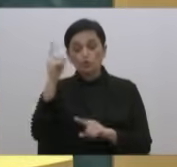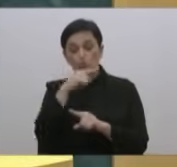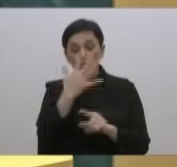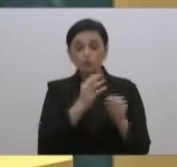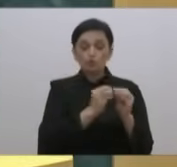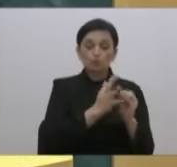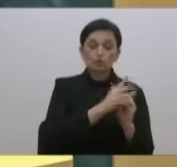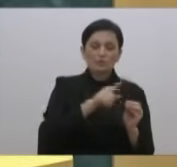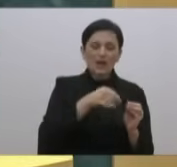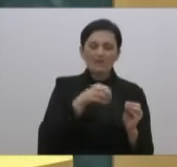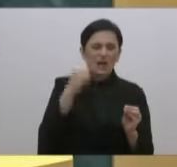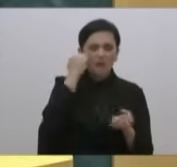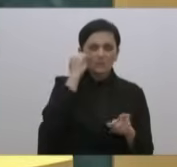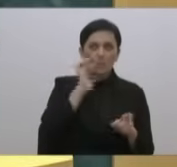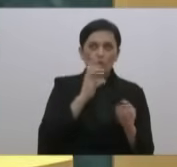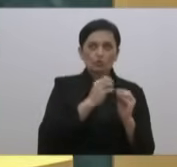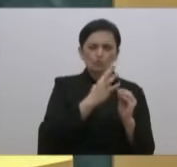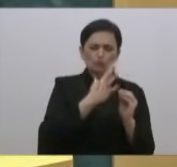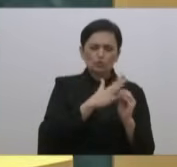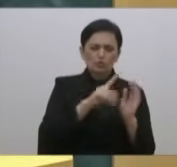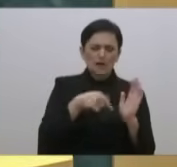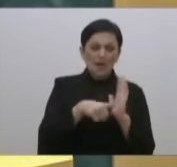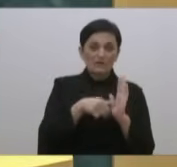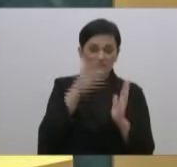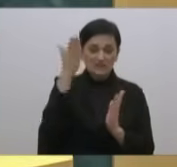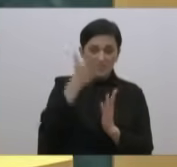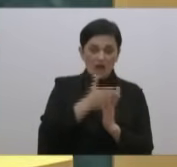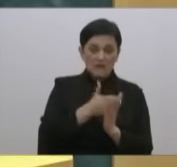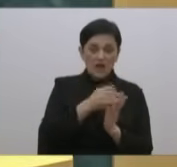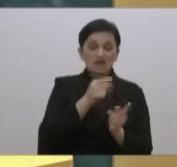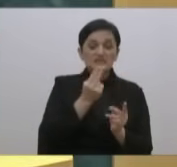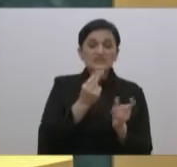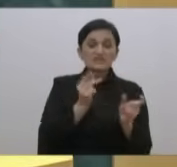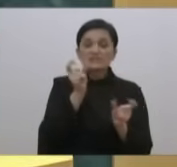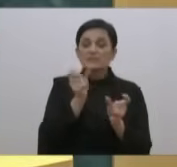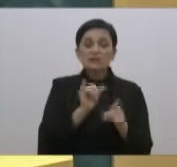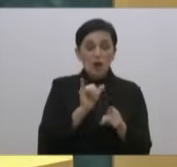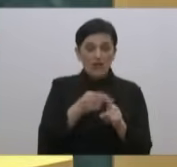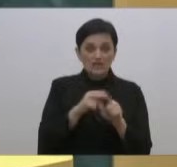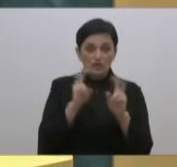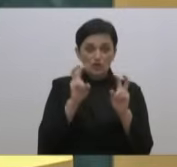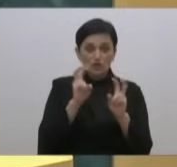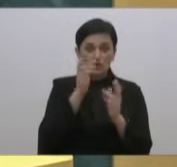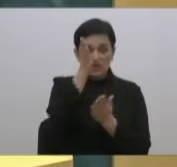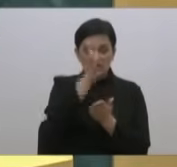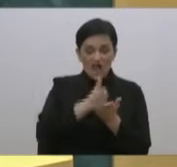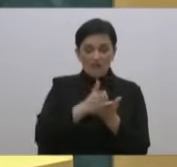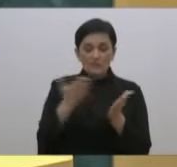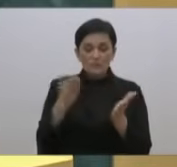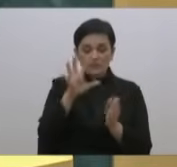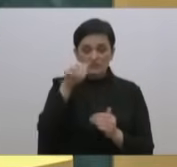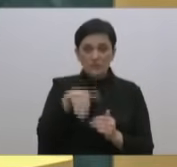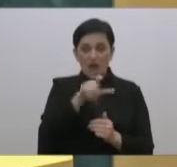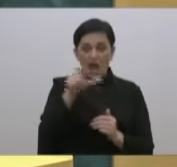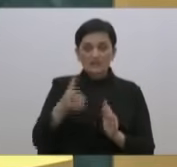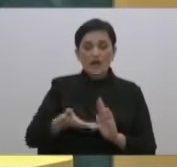თუ 15 მთელი რაღაც, აღარ მახსოვს ზუსტად, 15.6%. თითქმის განახევრდა. ამ ციფრებს რა უყოთ? ეს ციფრები ხო ნიშნავს, რომ 9-ზე მეტი მილიონი